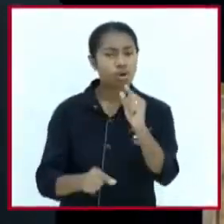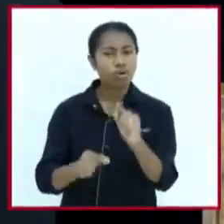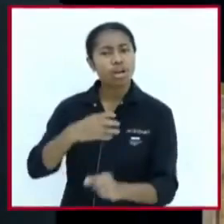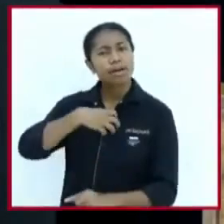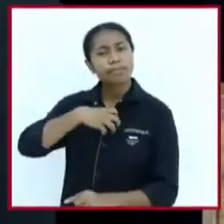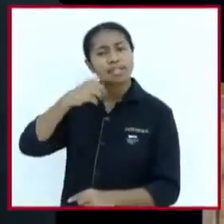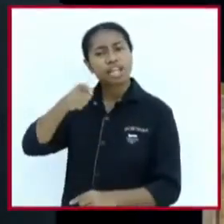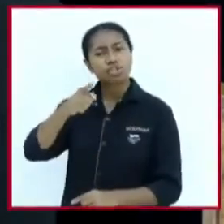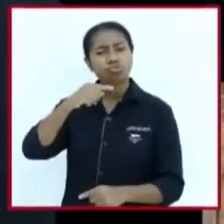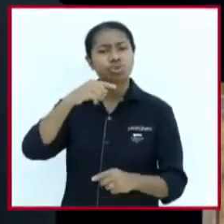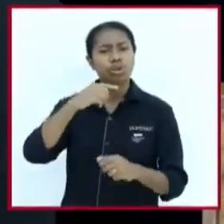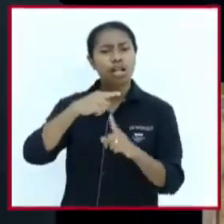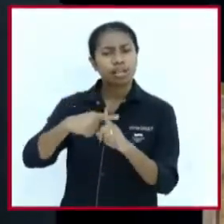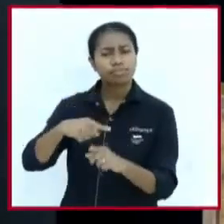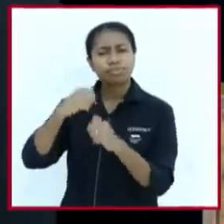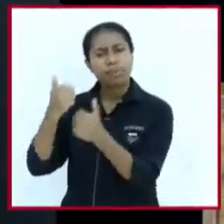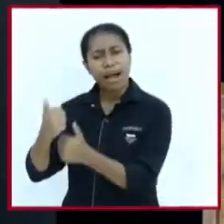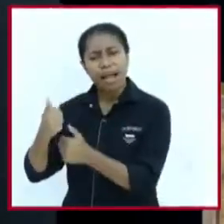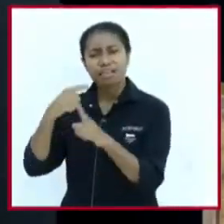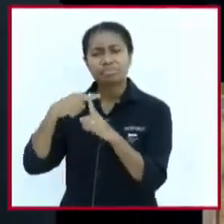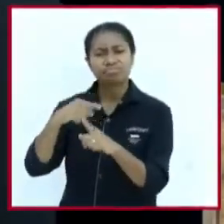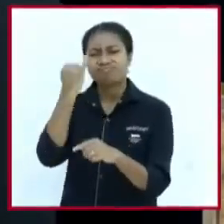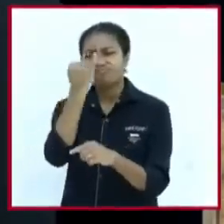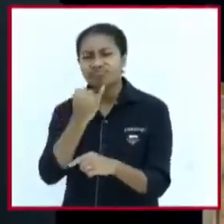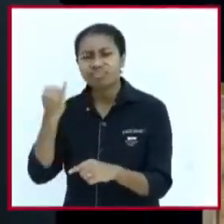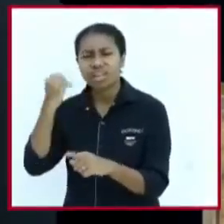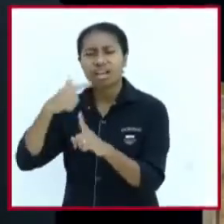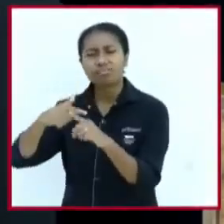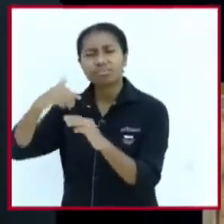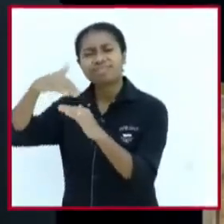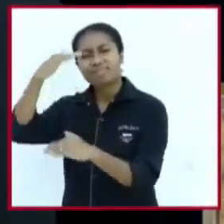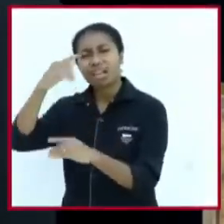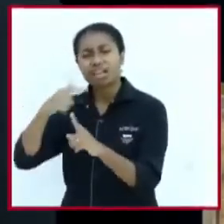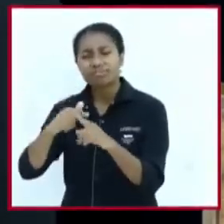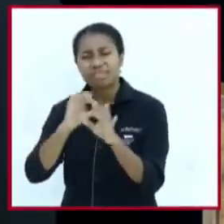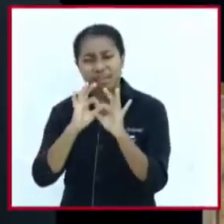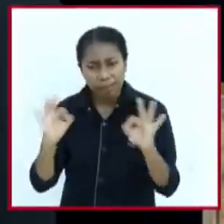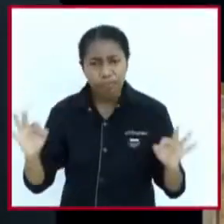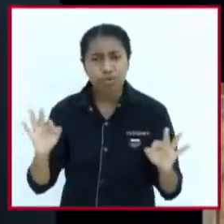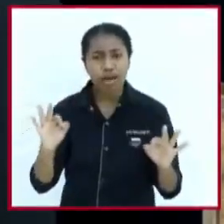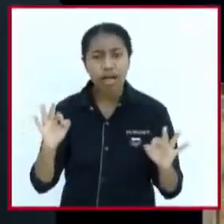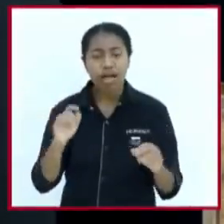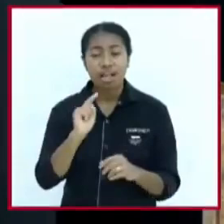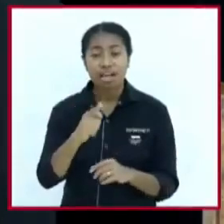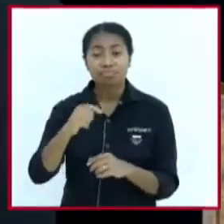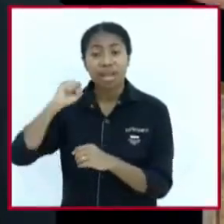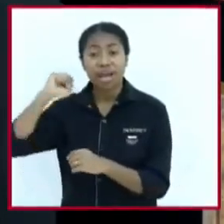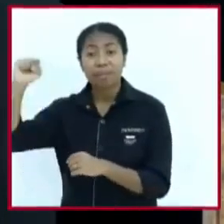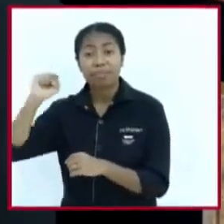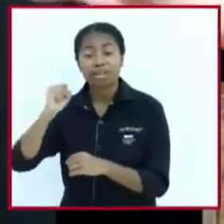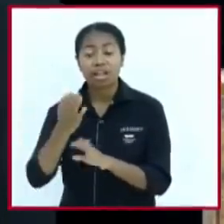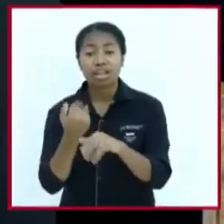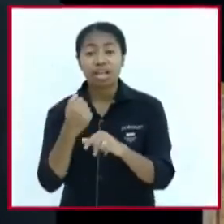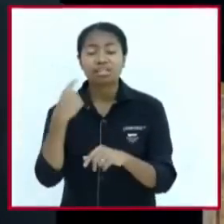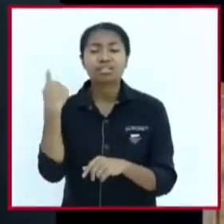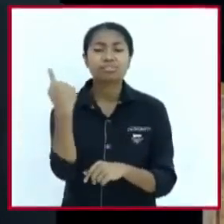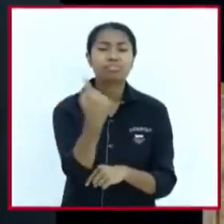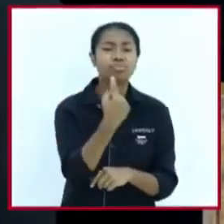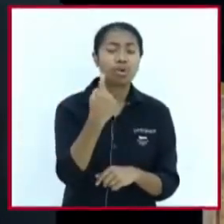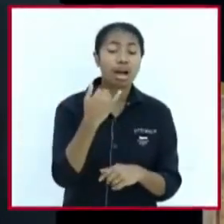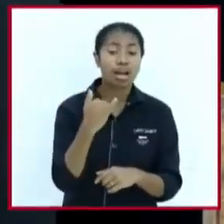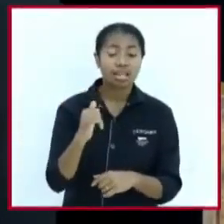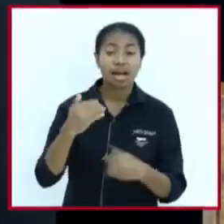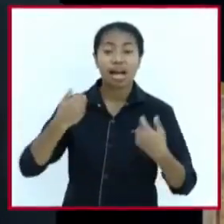lebih baik lebih indah lebih tinggi lebih sempurna lebih menetap daripada semua yang ada